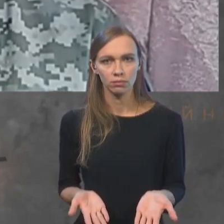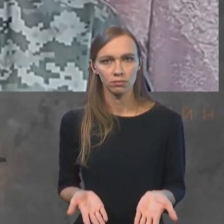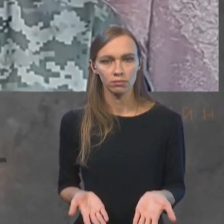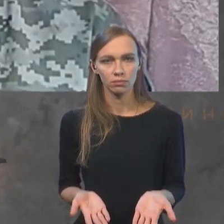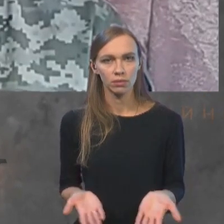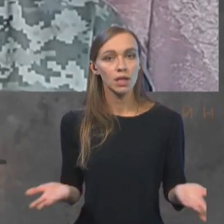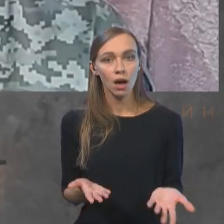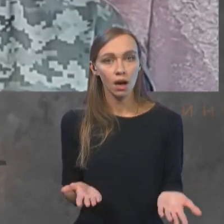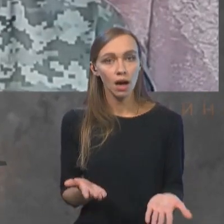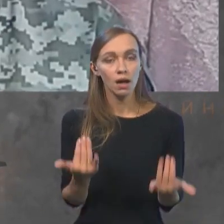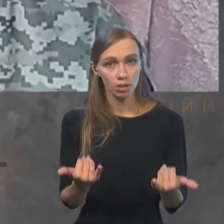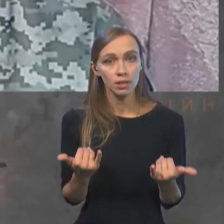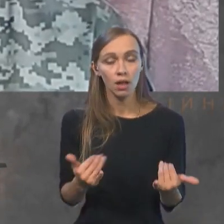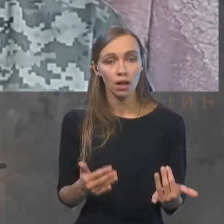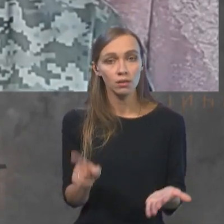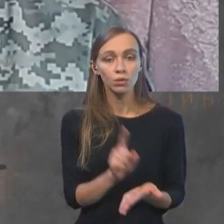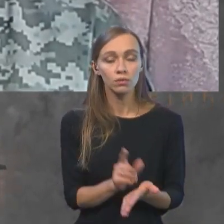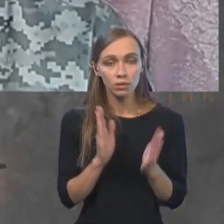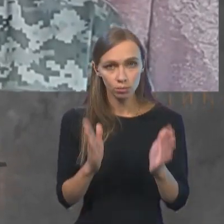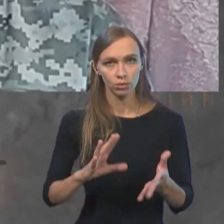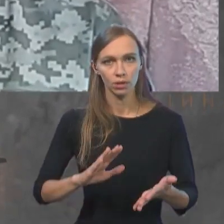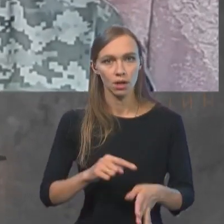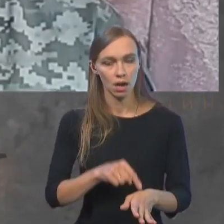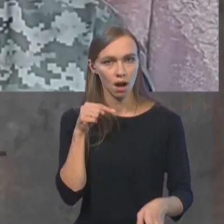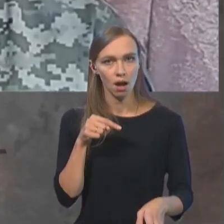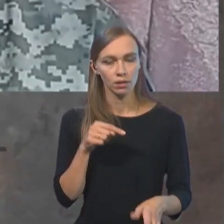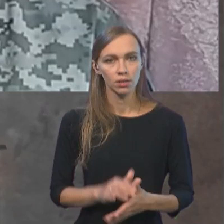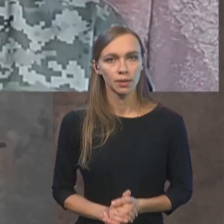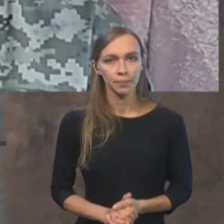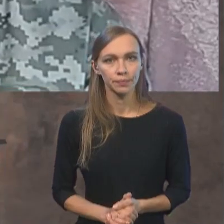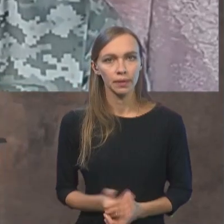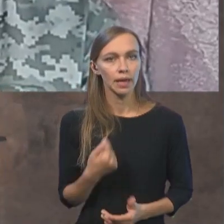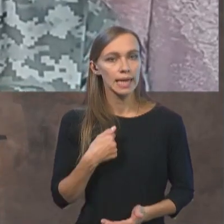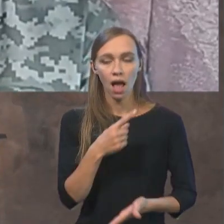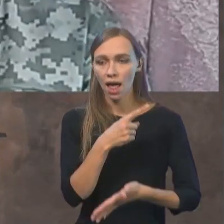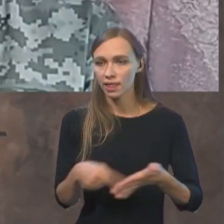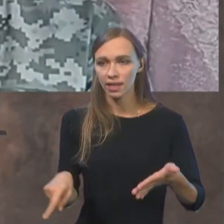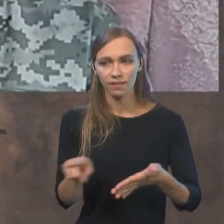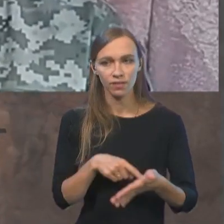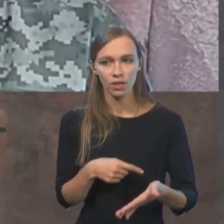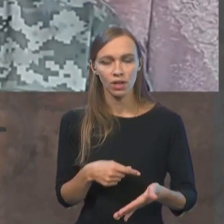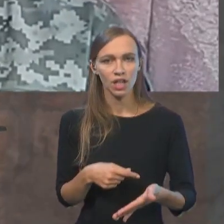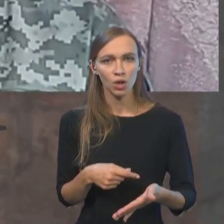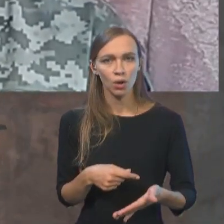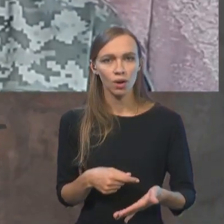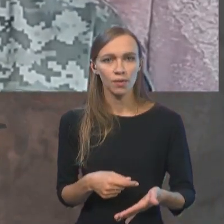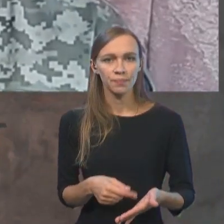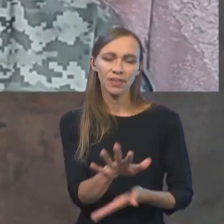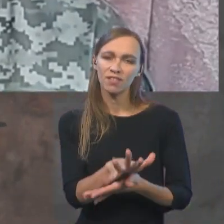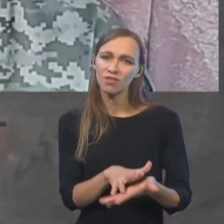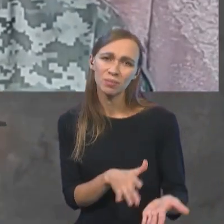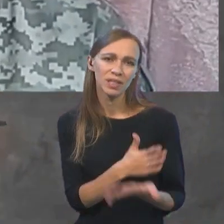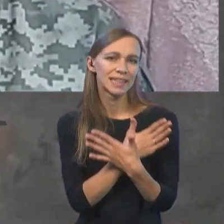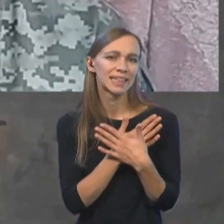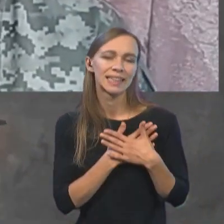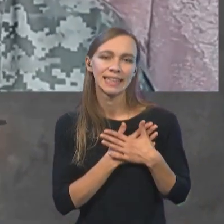Так, можливо, на випередження вони зараз мають грати. Я не вірю в те, вибачте, не люблю цього слова, але я не вірю в те, що